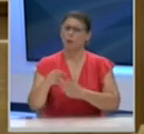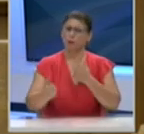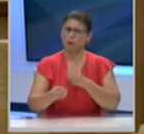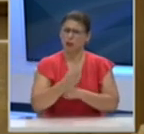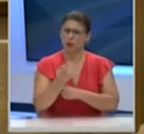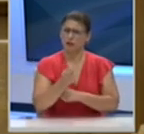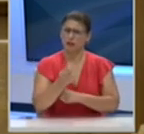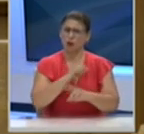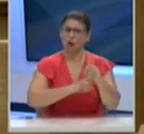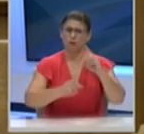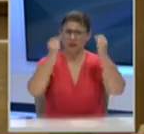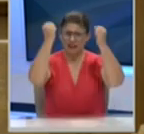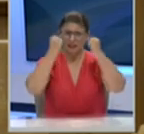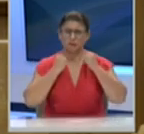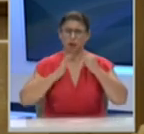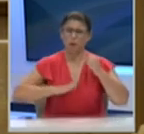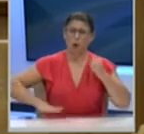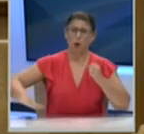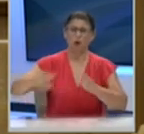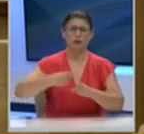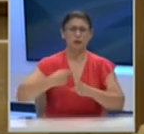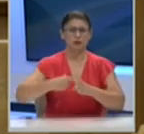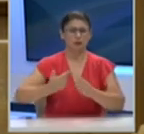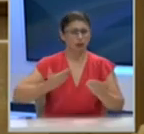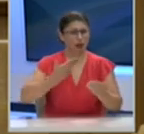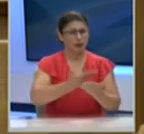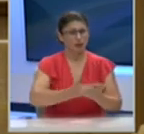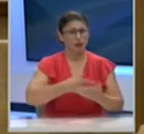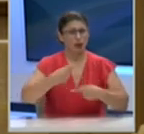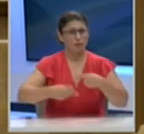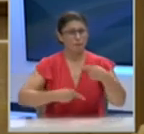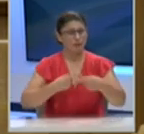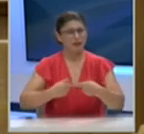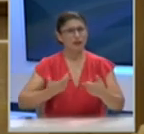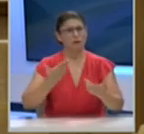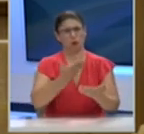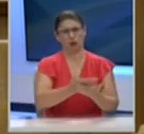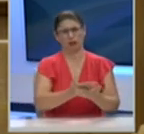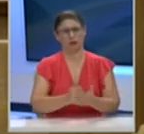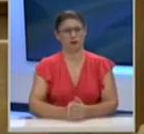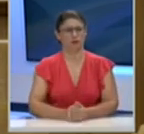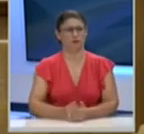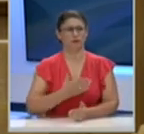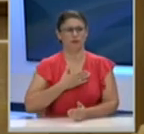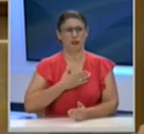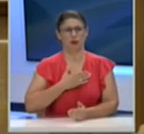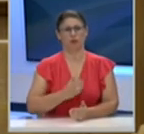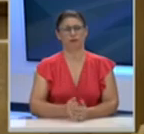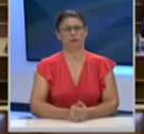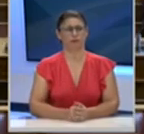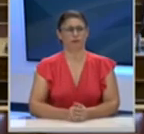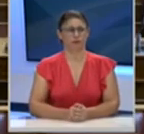την Ελλάδα, να καταθέσουν την εμπειρία τους και τις προτάσεις τους. Σας ευχαριστώ.